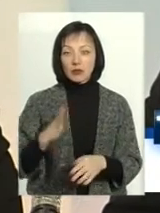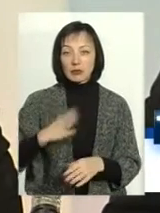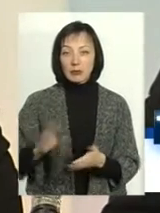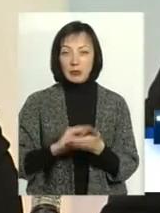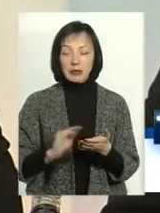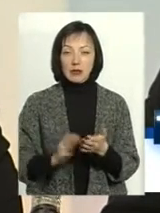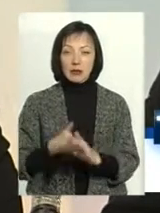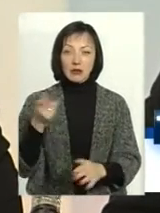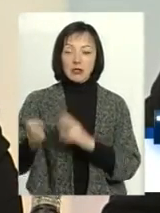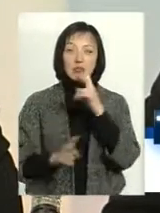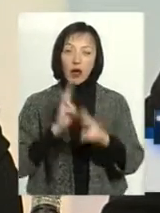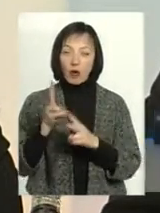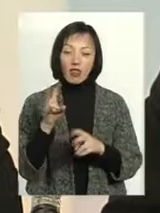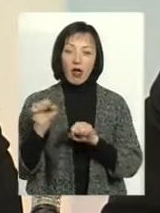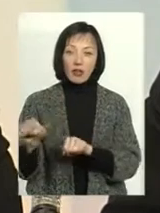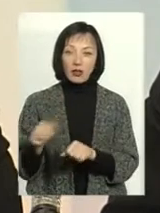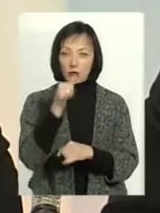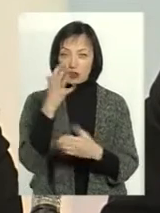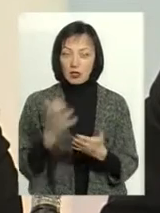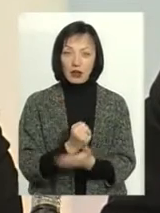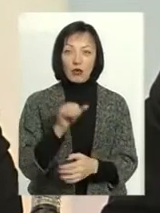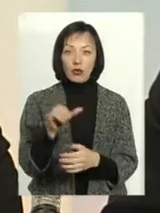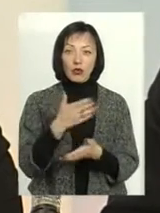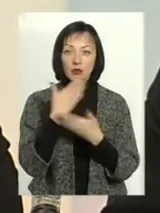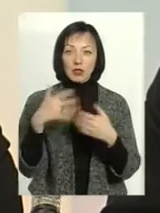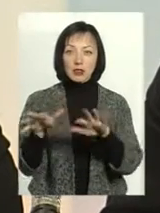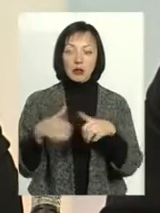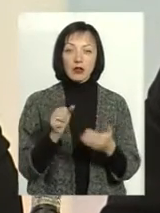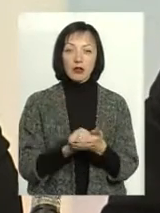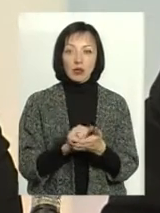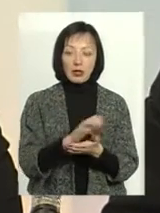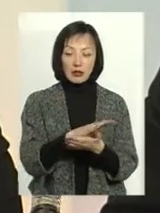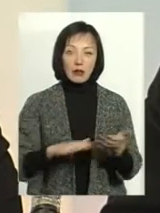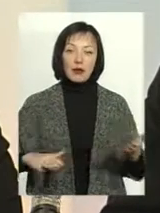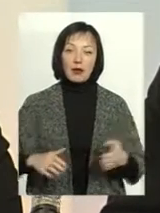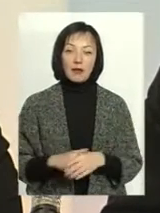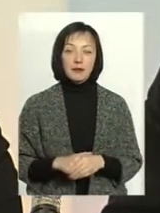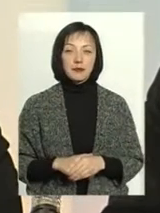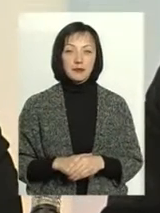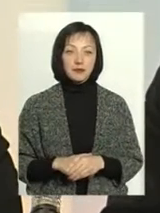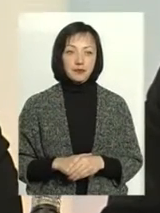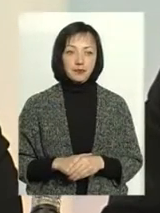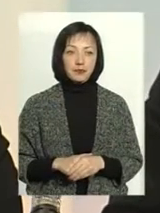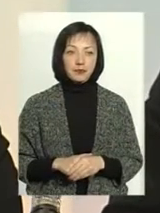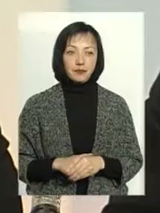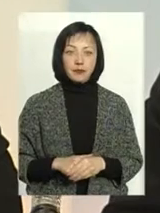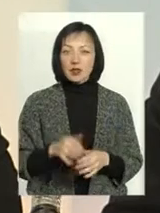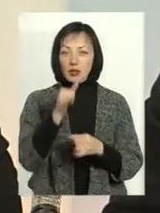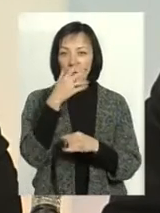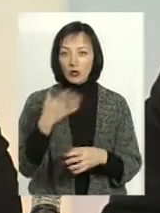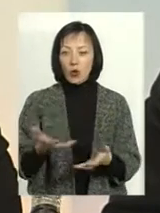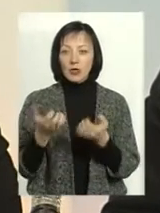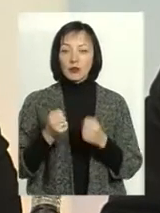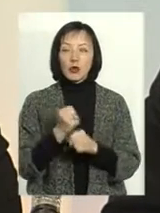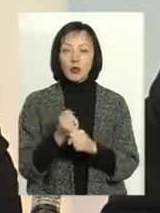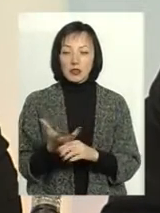на адвоката, якого не може знайти, в якого не може забрати документи і не може отримати роботу, за яку заплатила